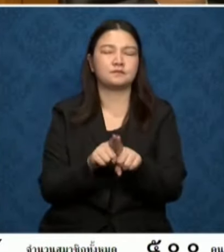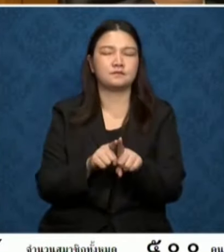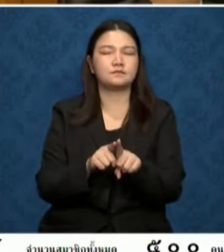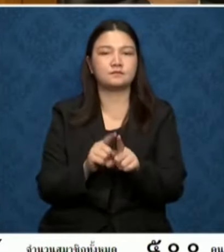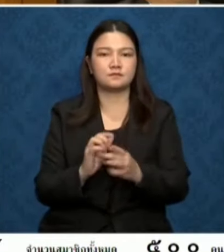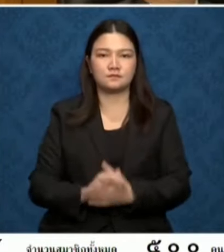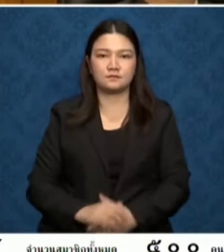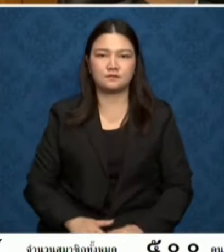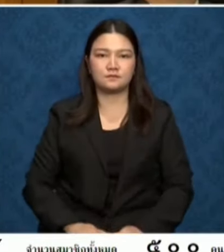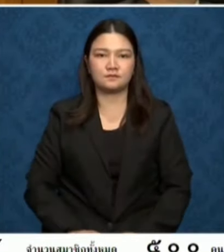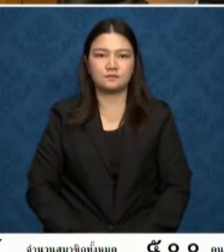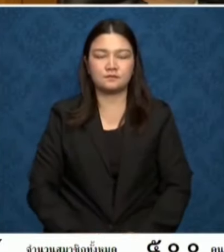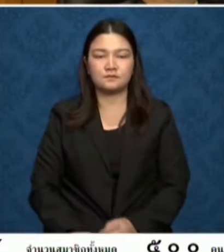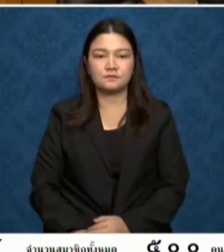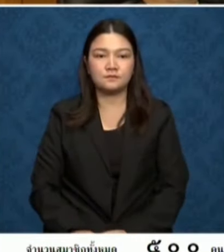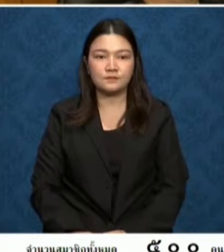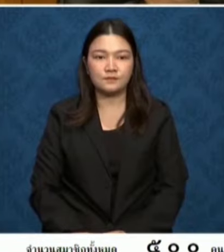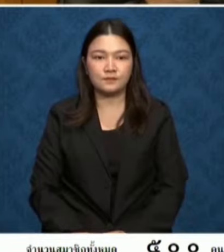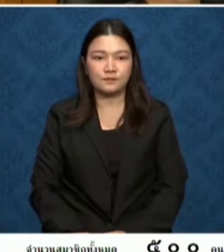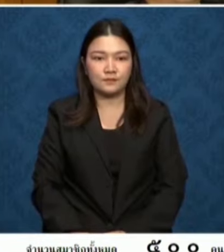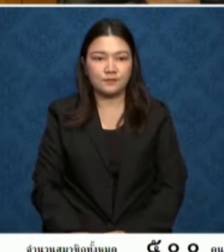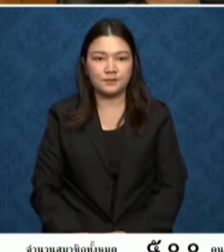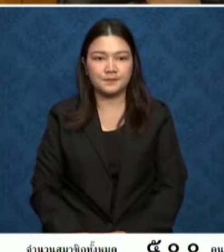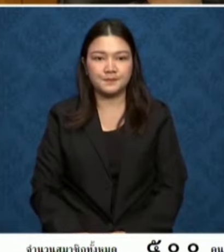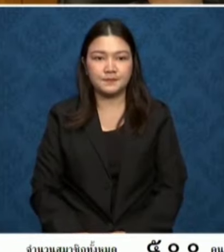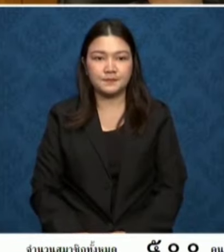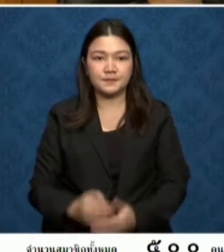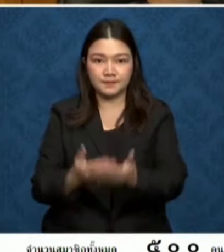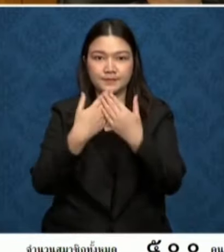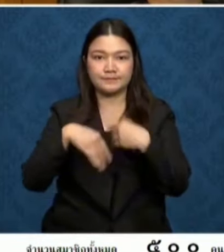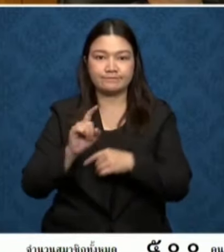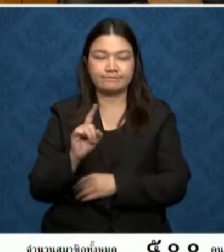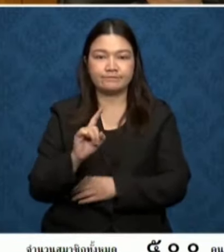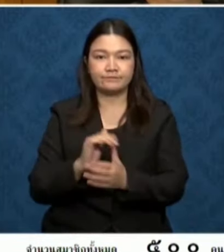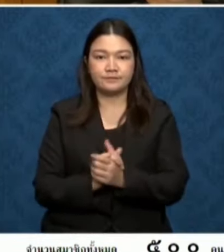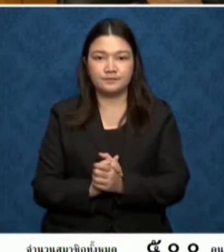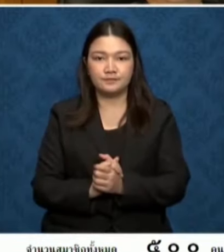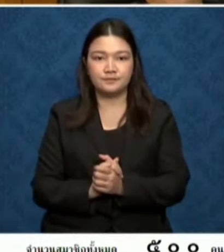นะครับขออนุญาตในส่วนของ